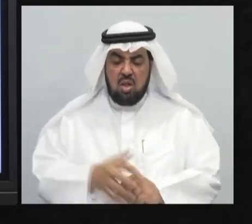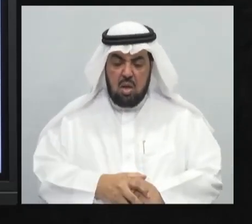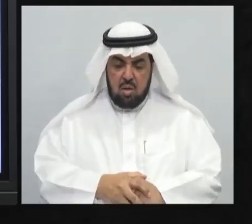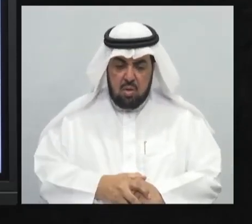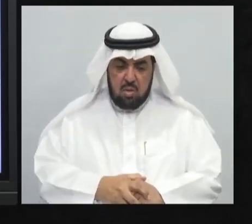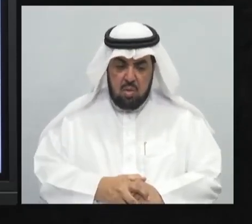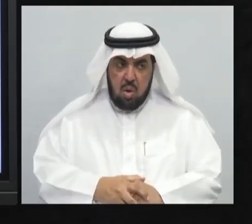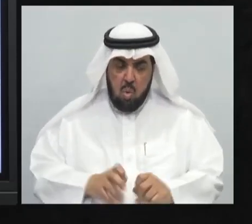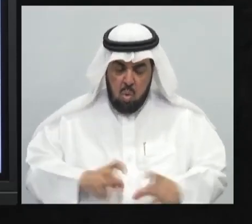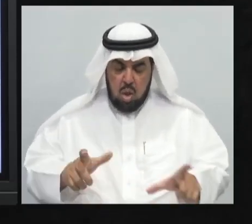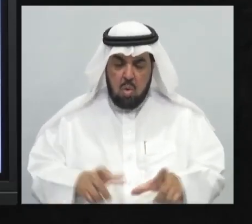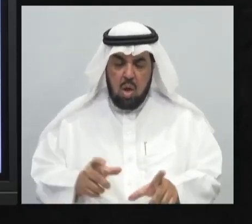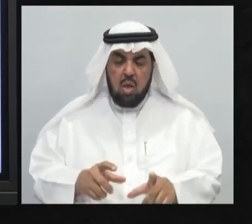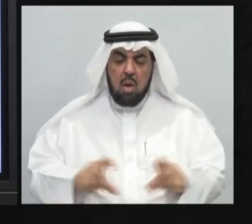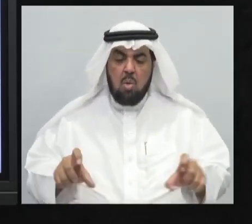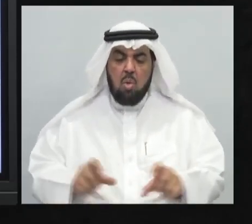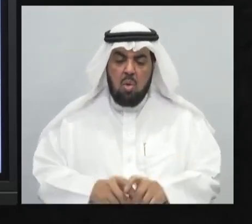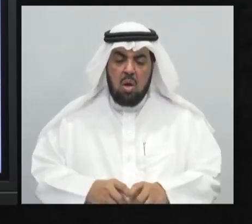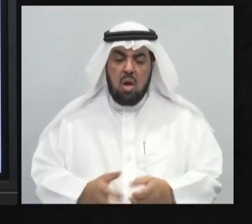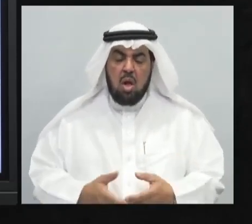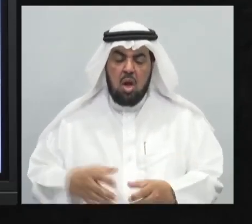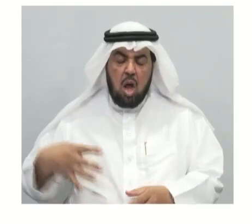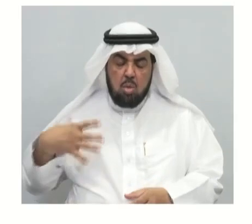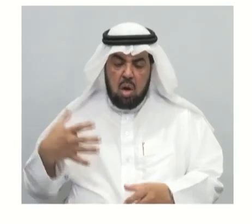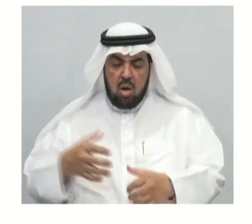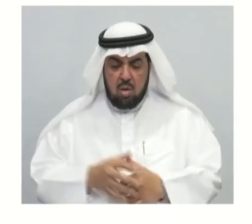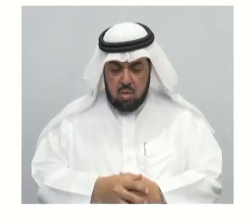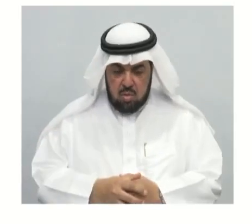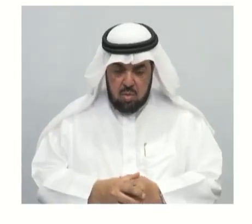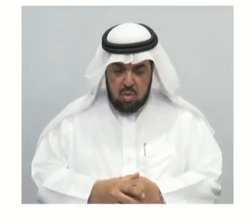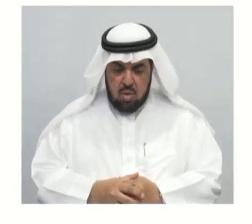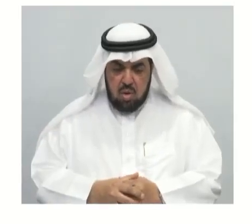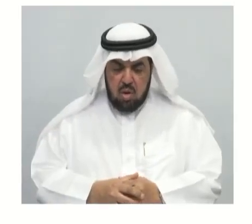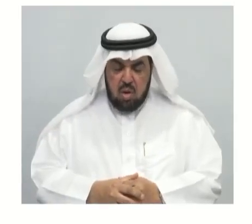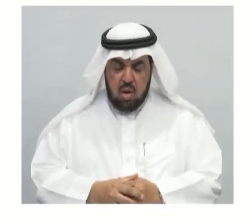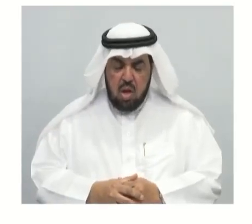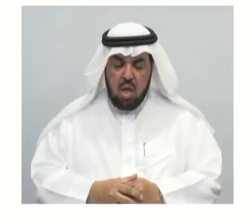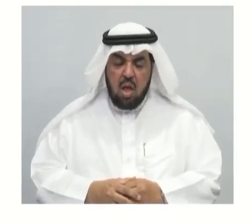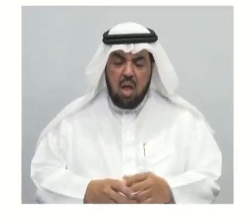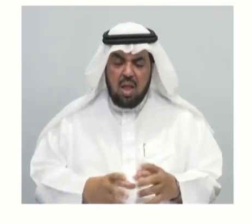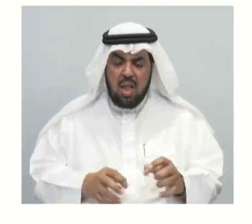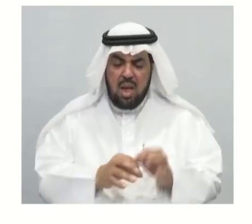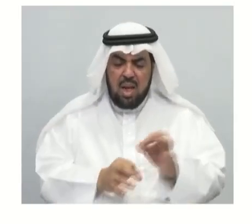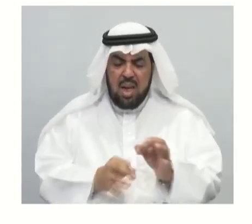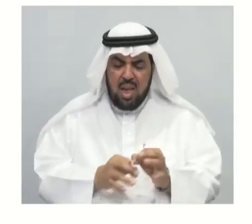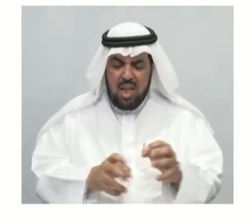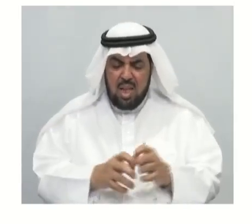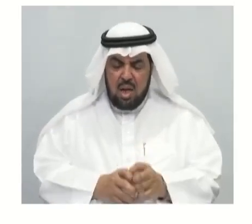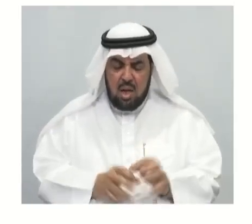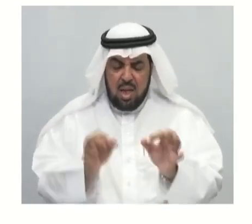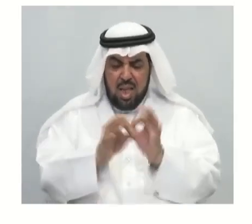جديده وتوضيح هذا الموضوع للمدراء التقارير التحليليه النوع